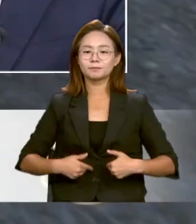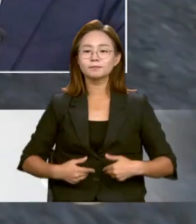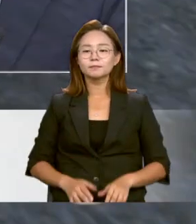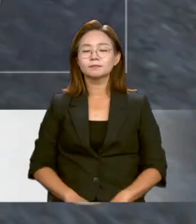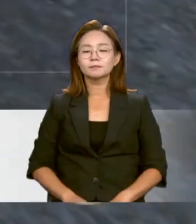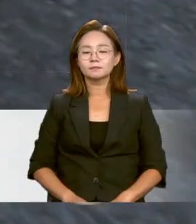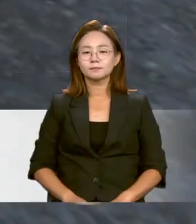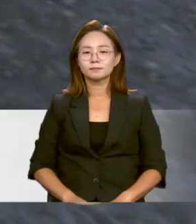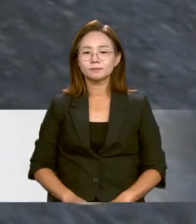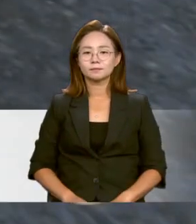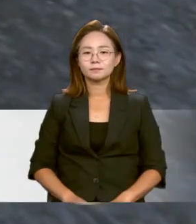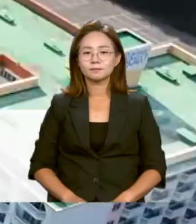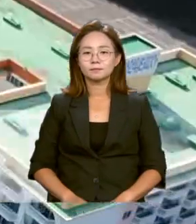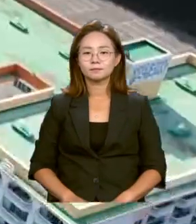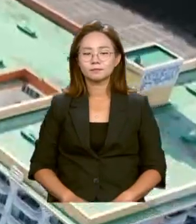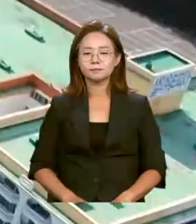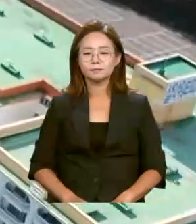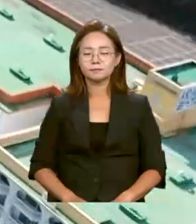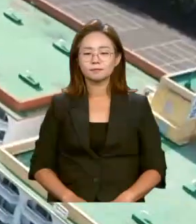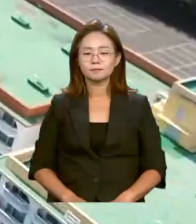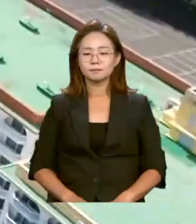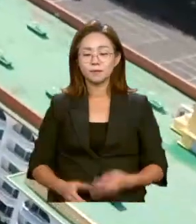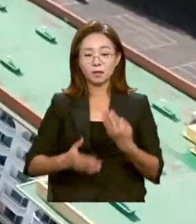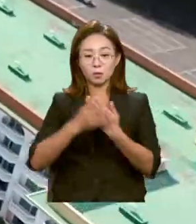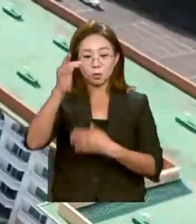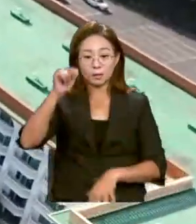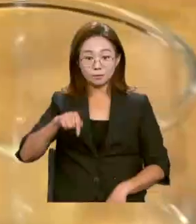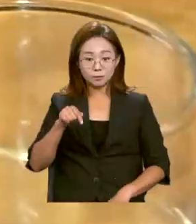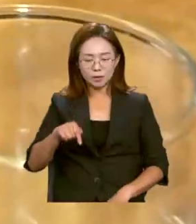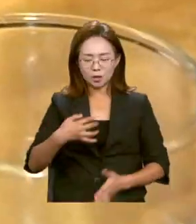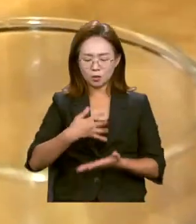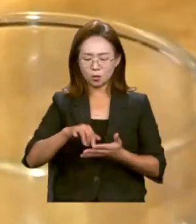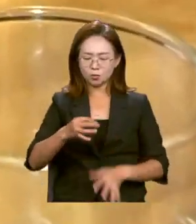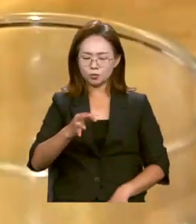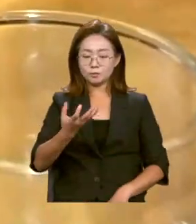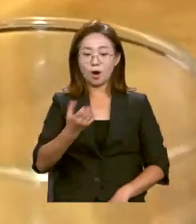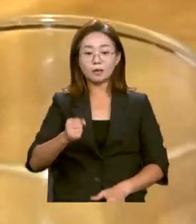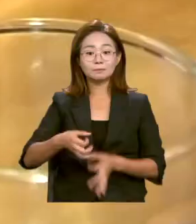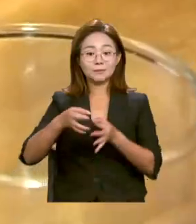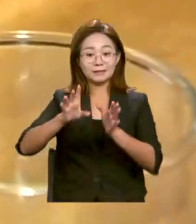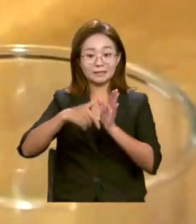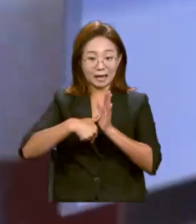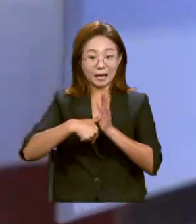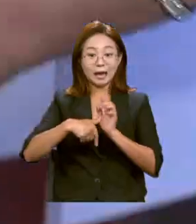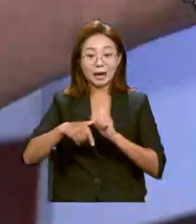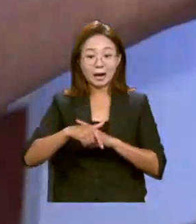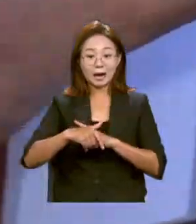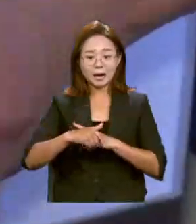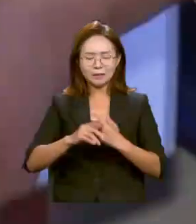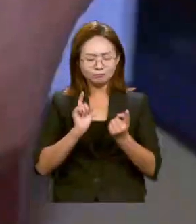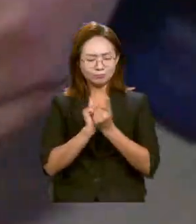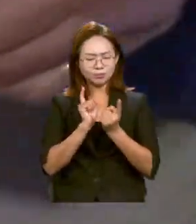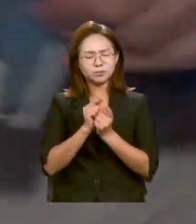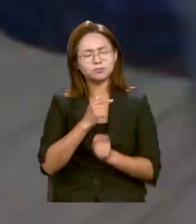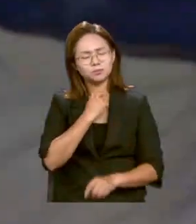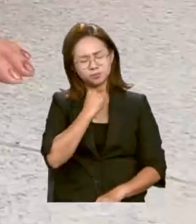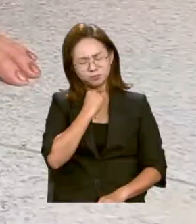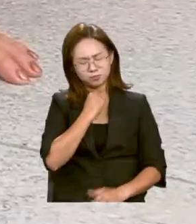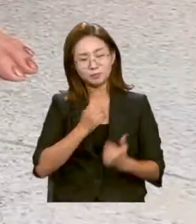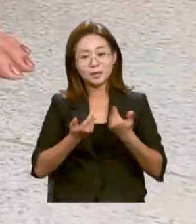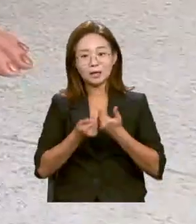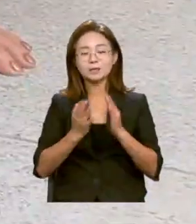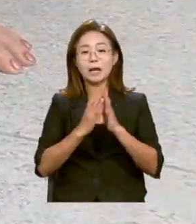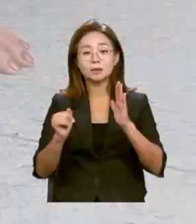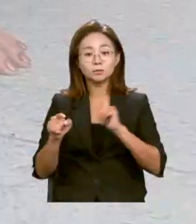바꾸었으면 합니다 통일부가 수십억 원의 예산을 쓰는 사이 하염없이 상복만 기다리는 이산